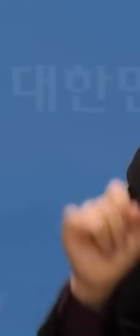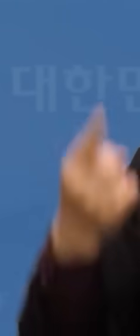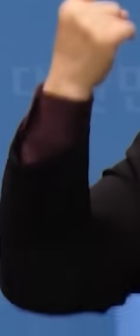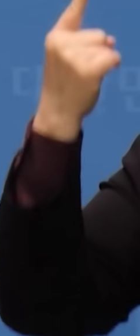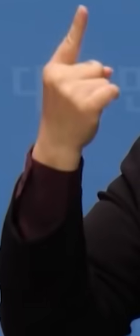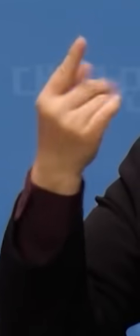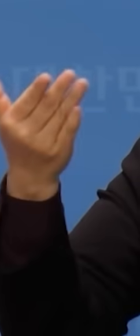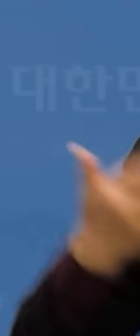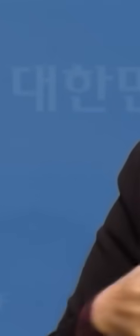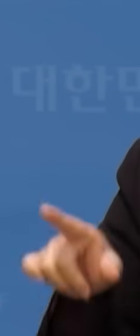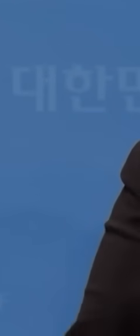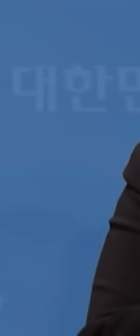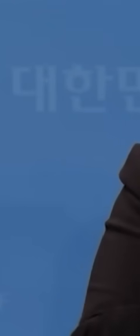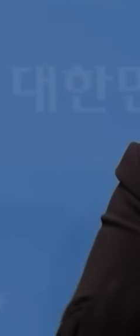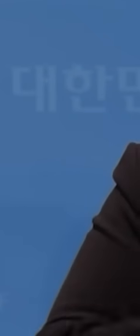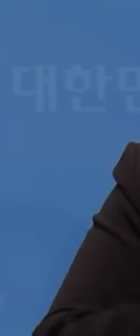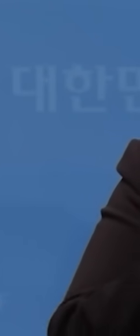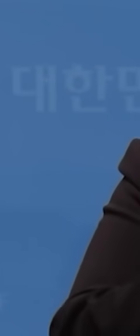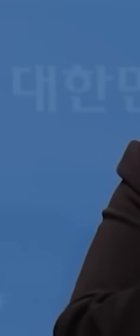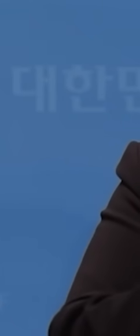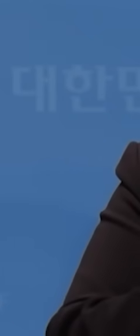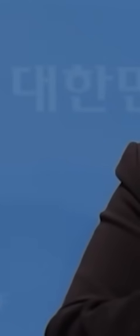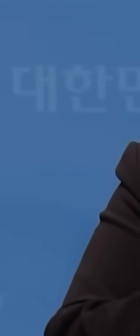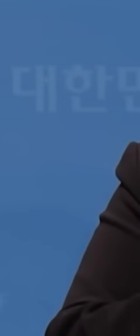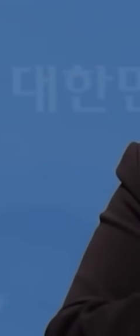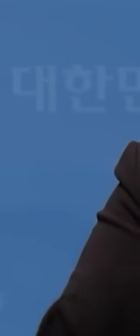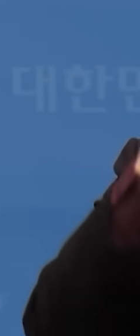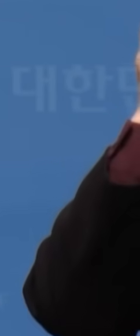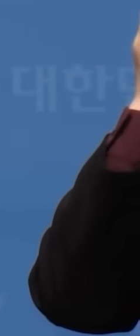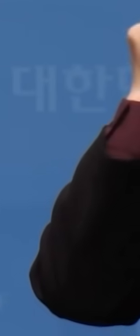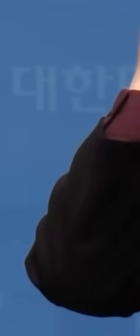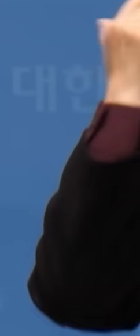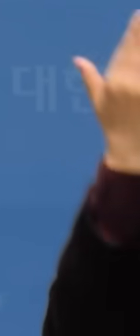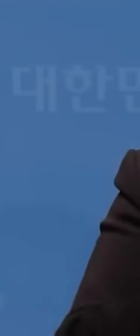믿었던 법학자여 유여혜였습니다.